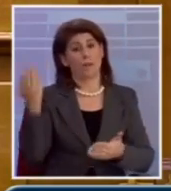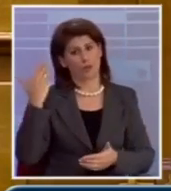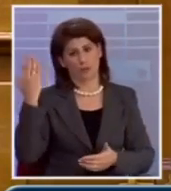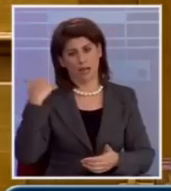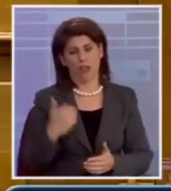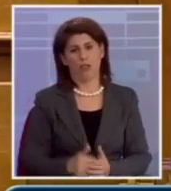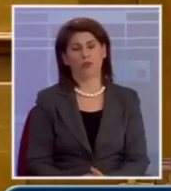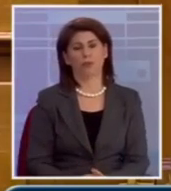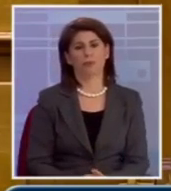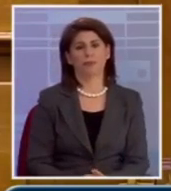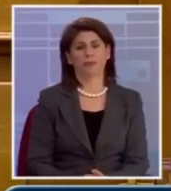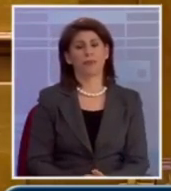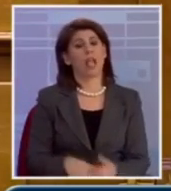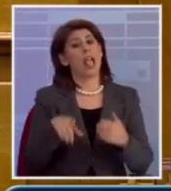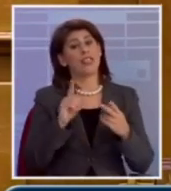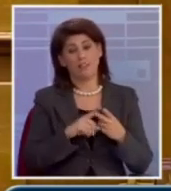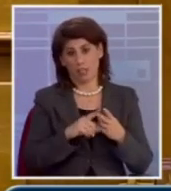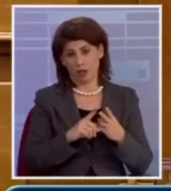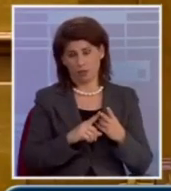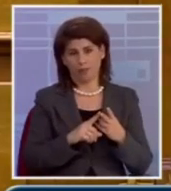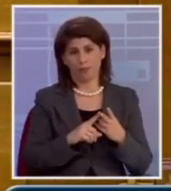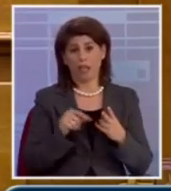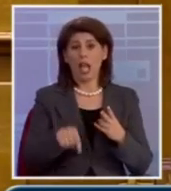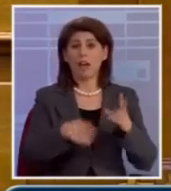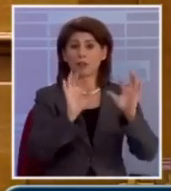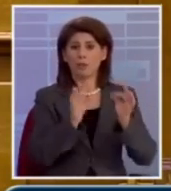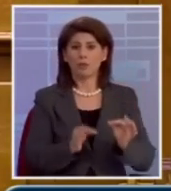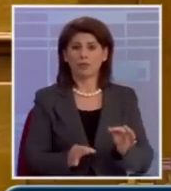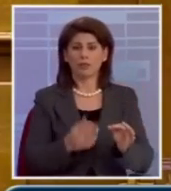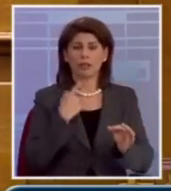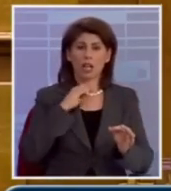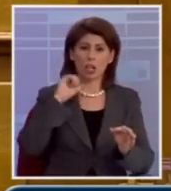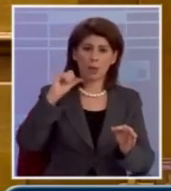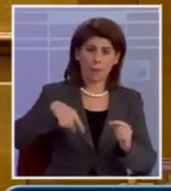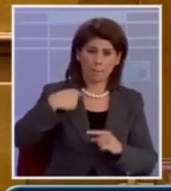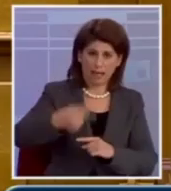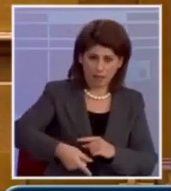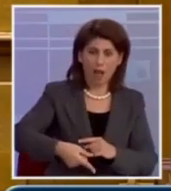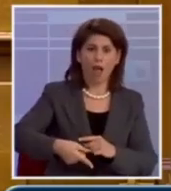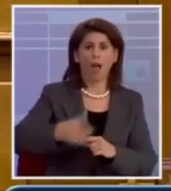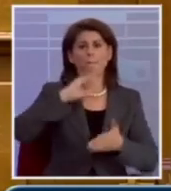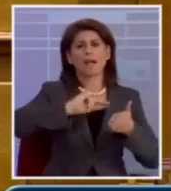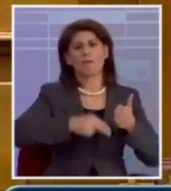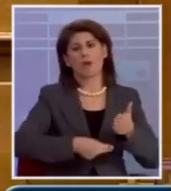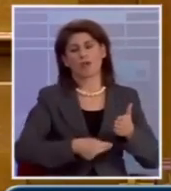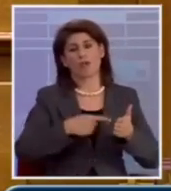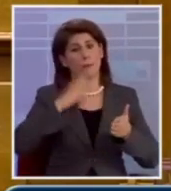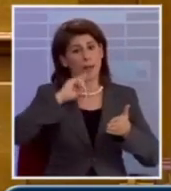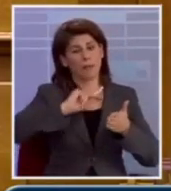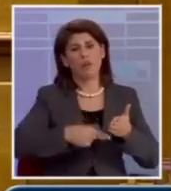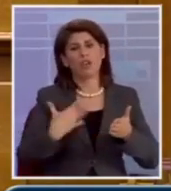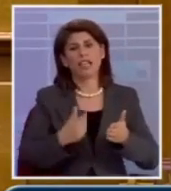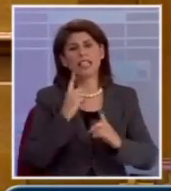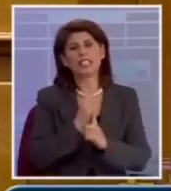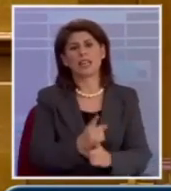παρελθόν. Δεύτερο, αυτό το μοντέλο χρεοκόπηση ήρθε το μνημόνιο. Το μνημόνιο είχε ένα πολύ